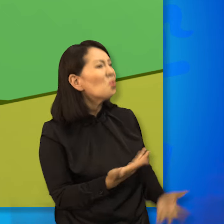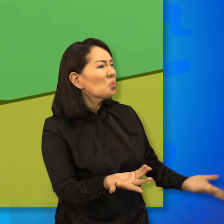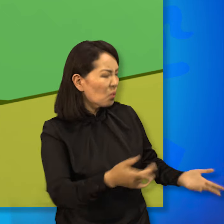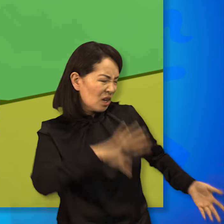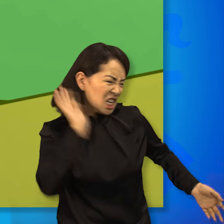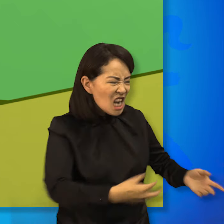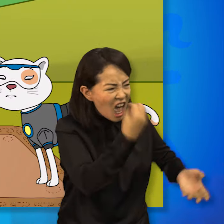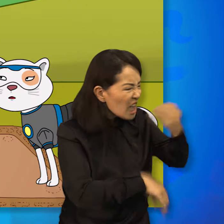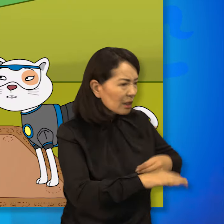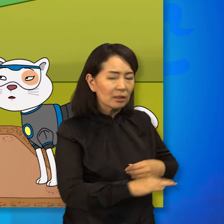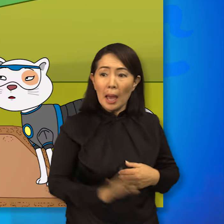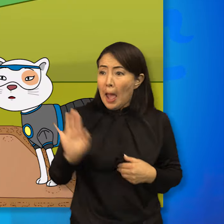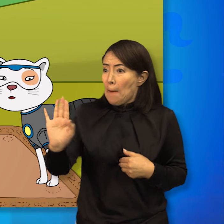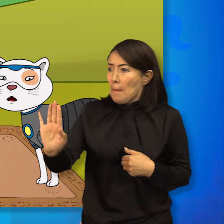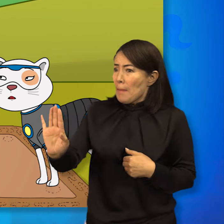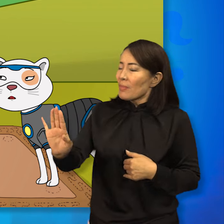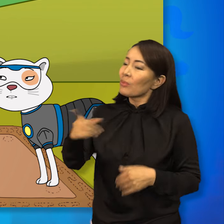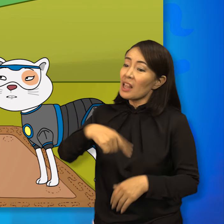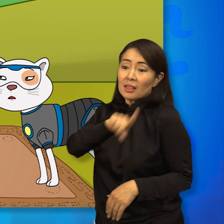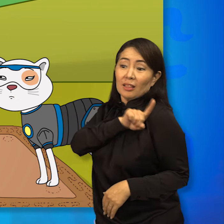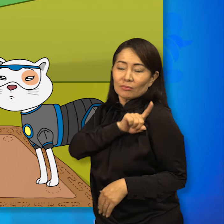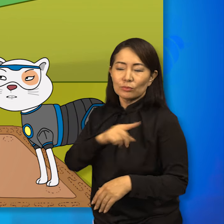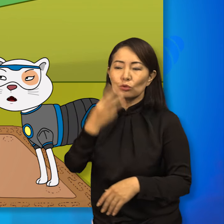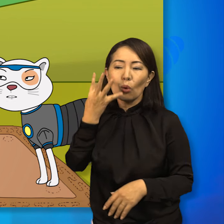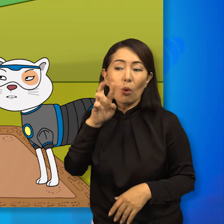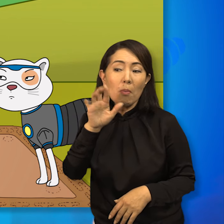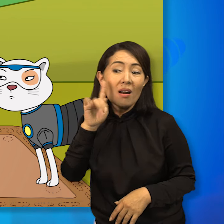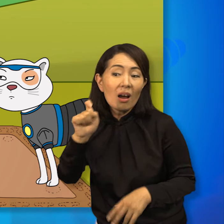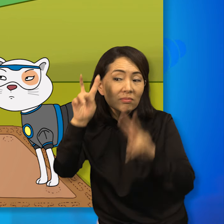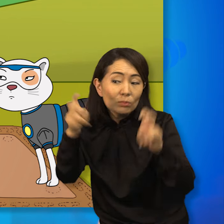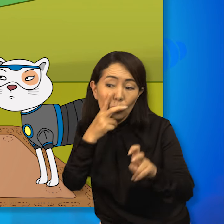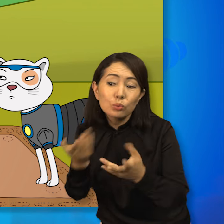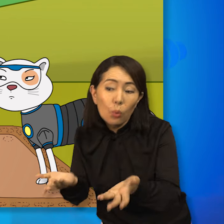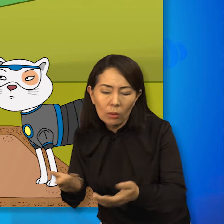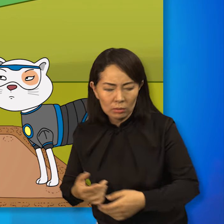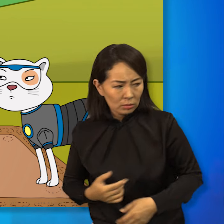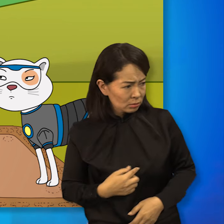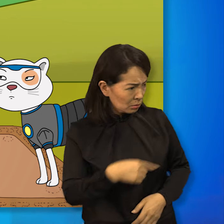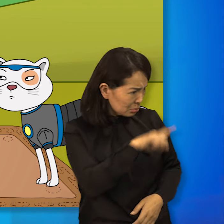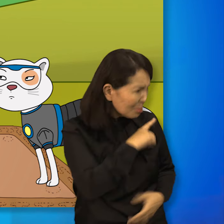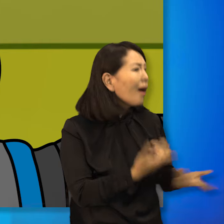лалдээ. За бүгдээрээ шагааг юу гэж нэрлэдгийг харцгаая.